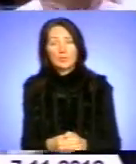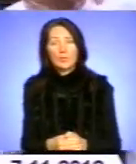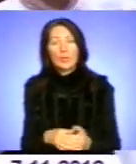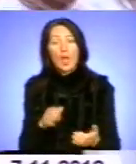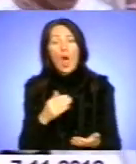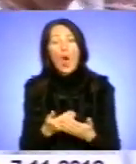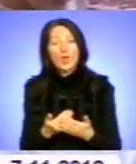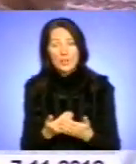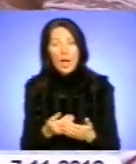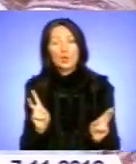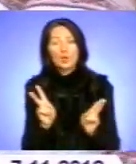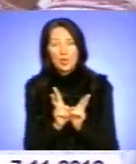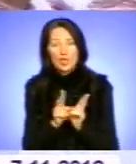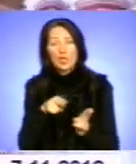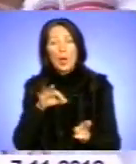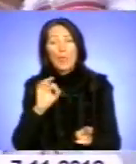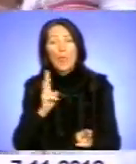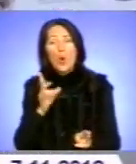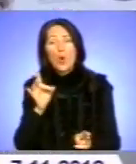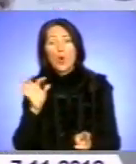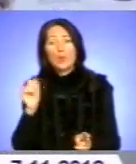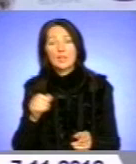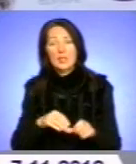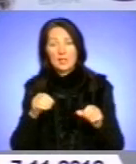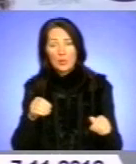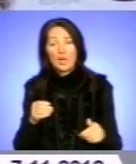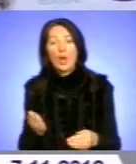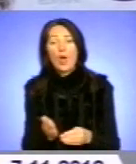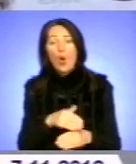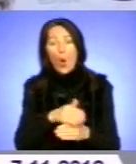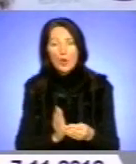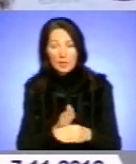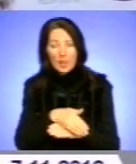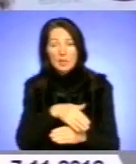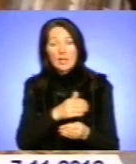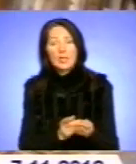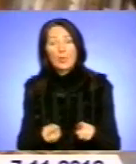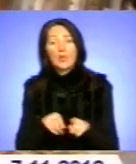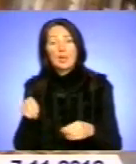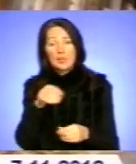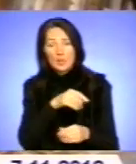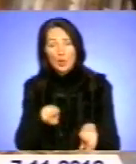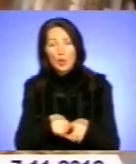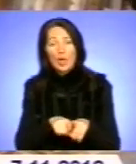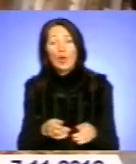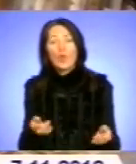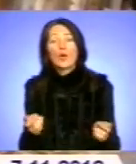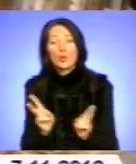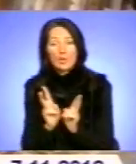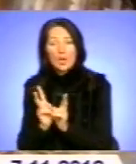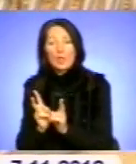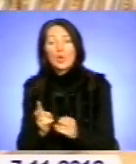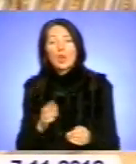Ось так зустрічають на Покровській землі гостей з хлібом та сіллю. Так само гостинно тут прийматимуть і майбутніх господарів майбутніх ферм. Аби